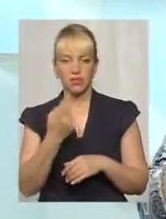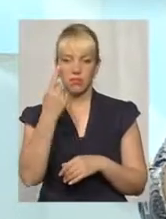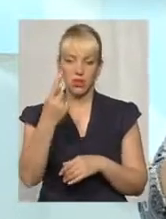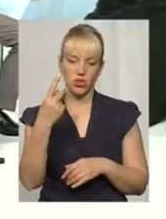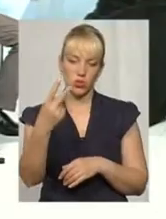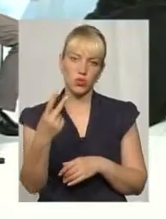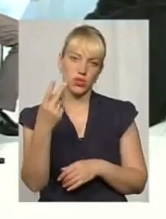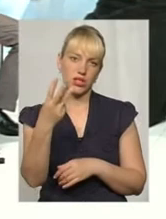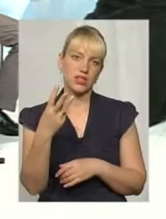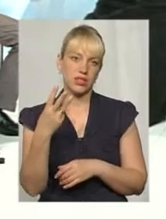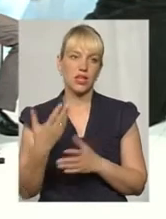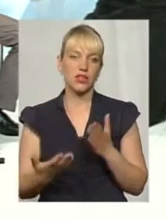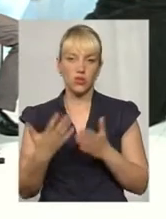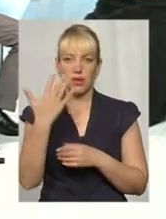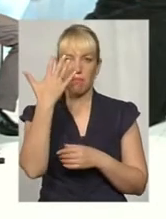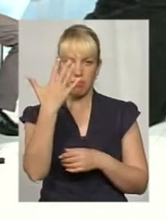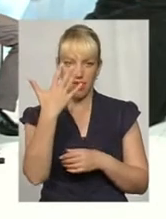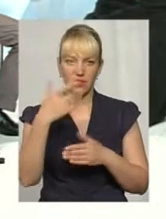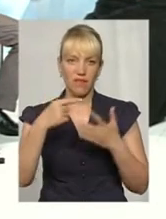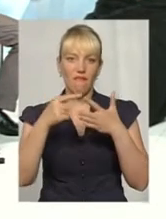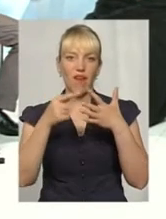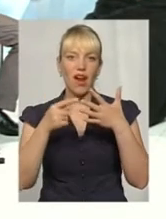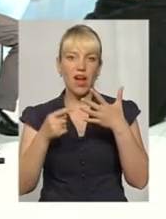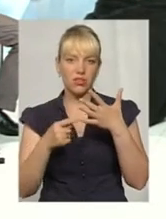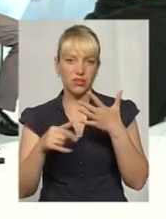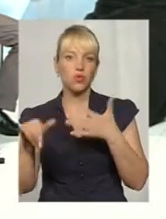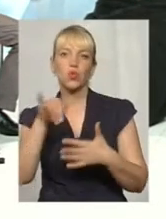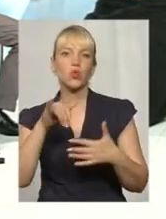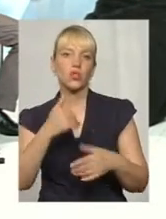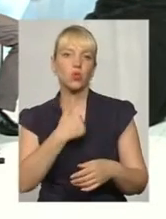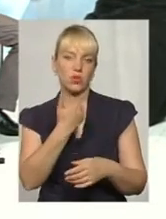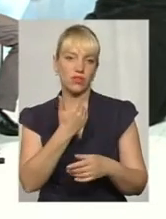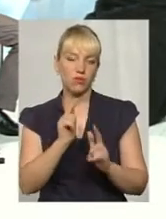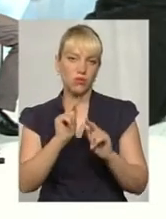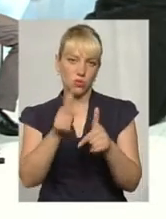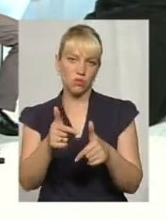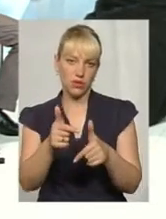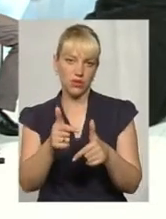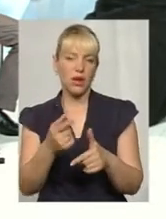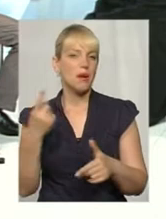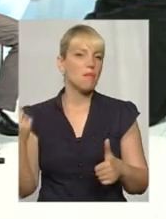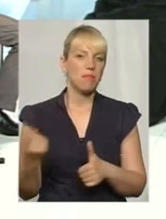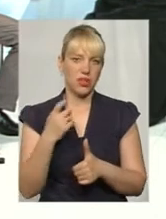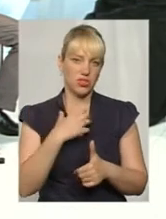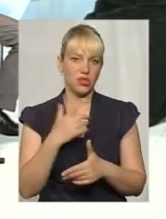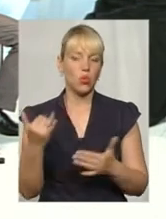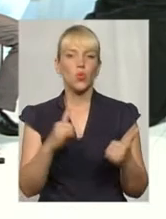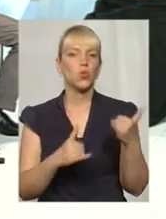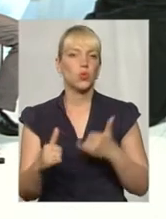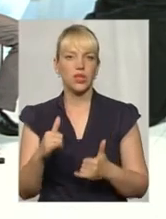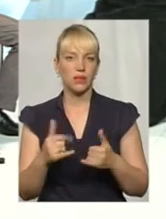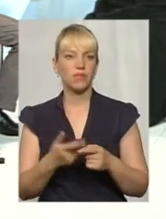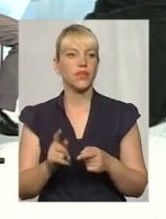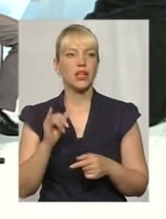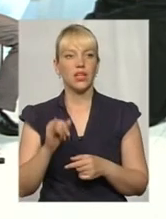другому, третьому? Якщо в нас є 5 варіантів, то куди б на першому вузі, на першому місці я хотів би навчатися?